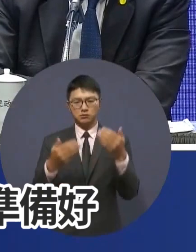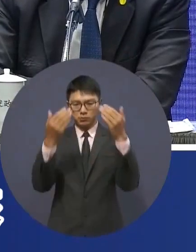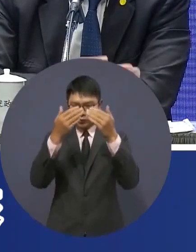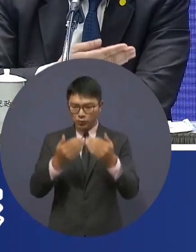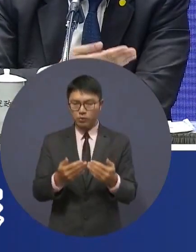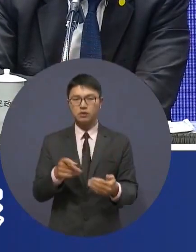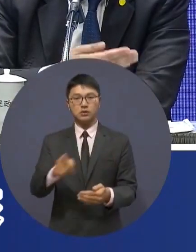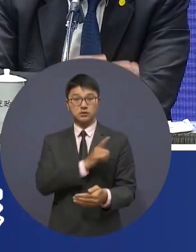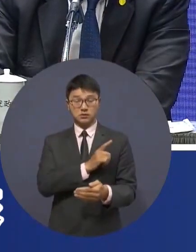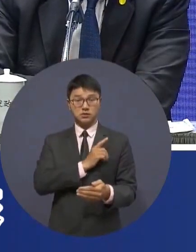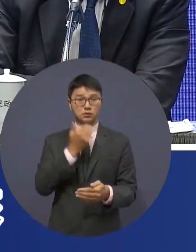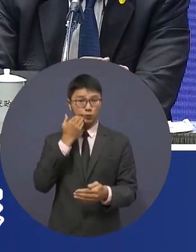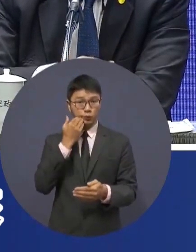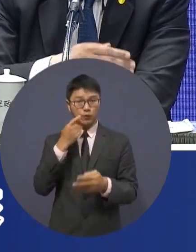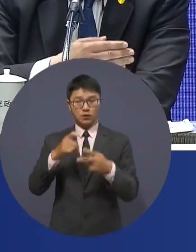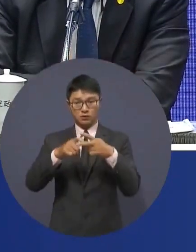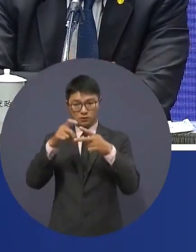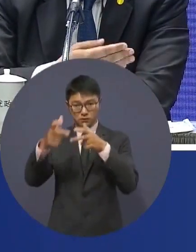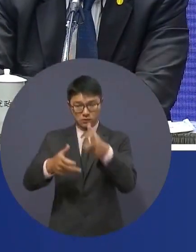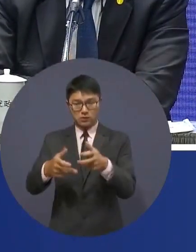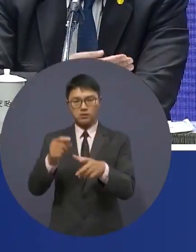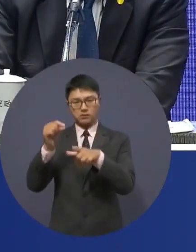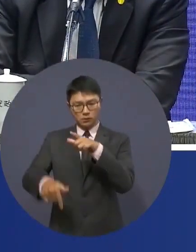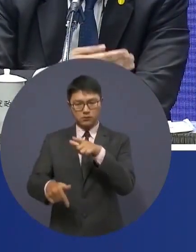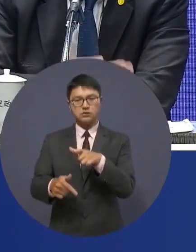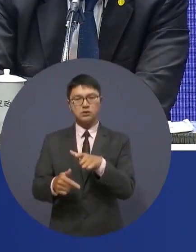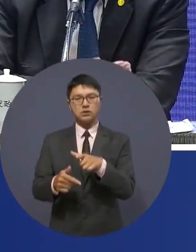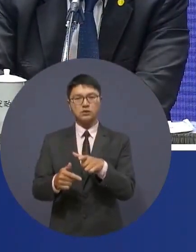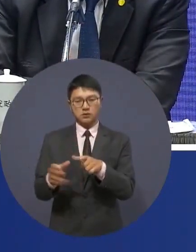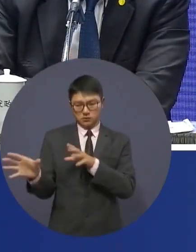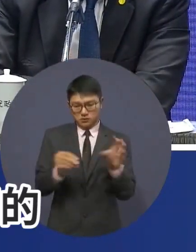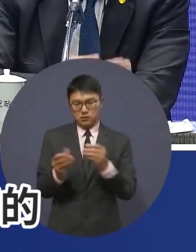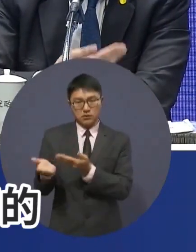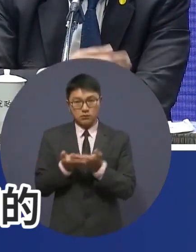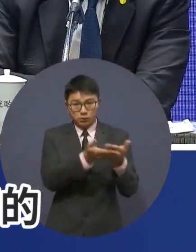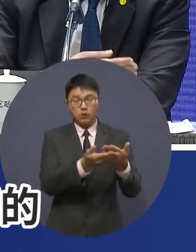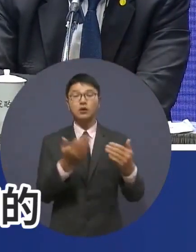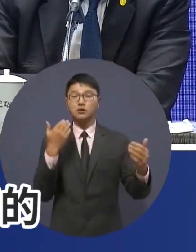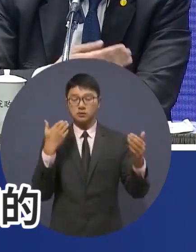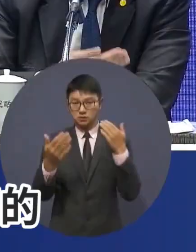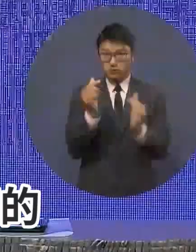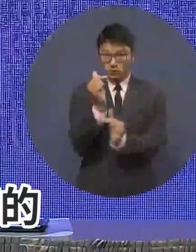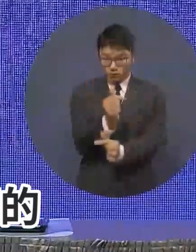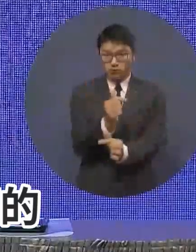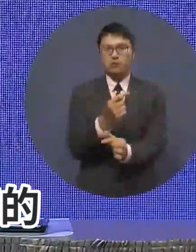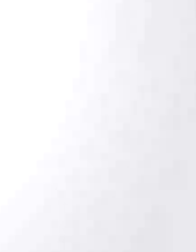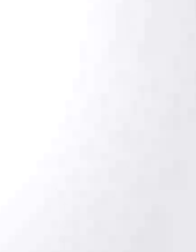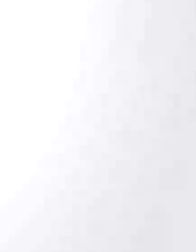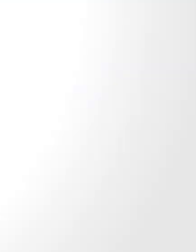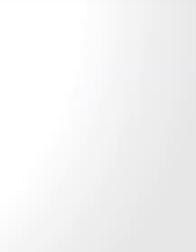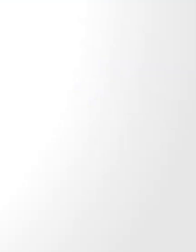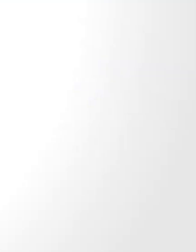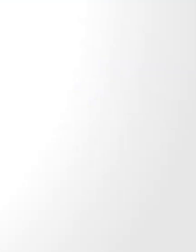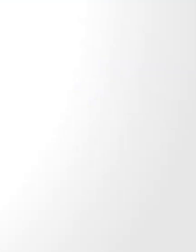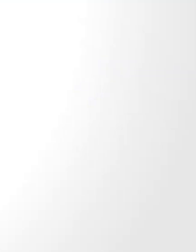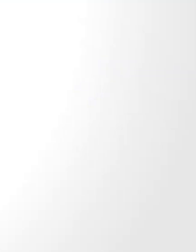准备好，我们就可以快速的算出来政府该补贴你多少钱。那存折银本主要是要入账用的，